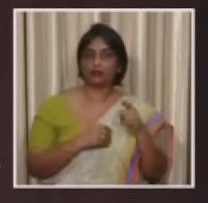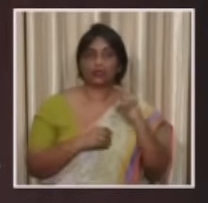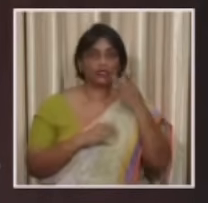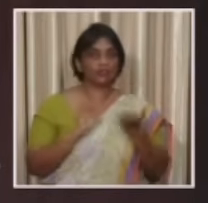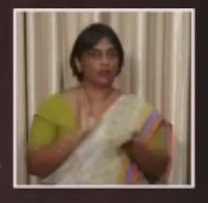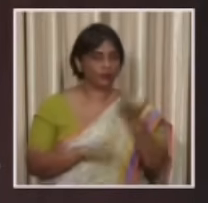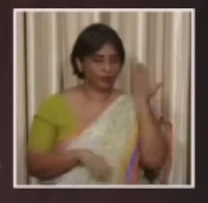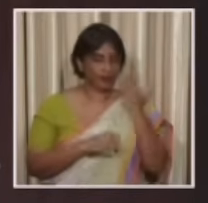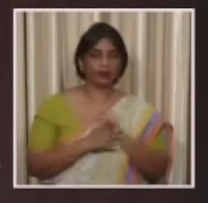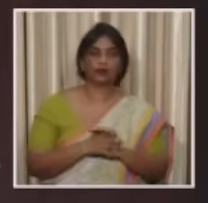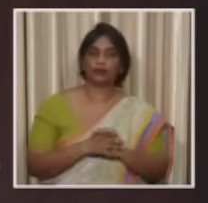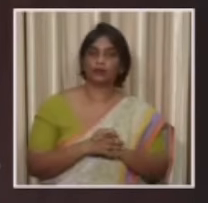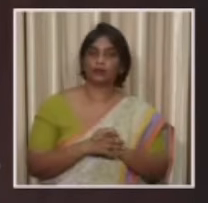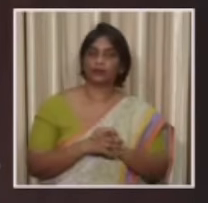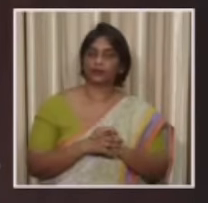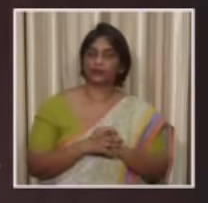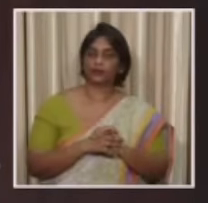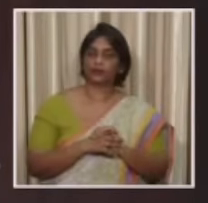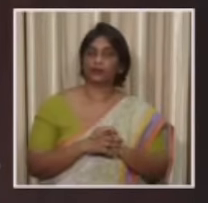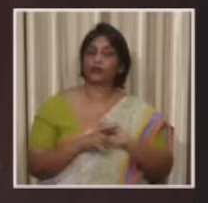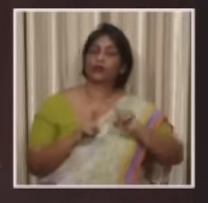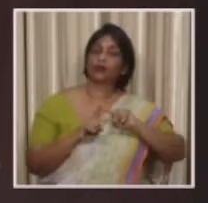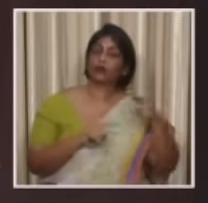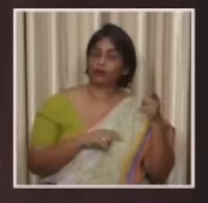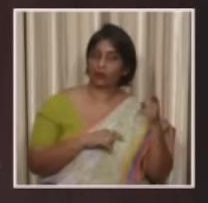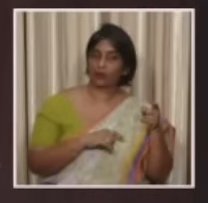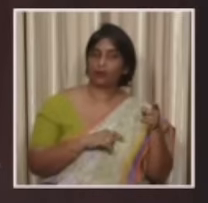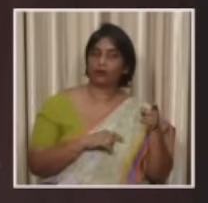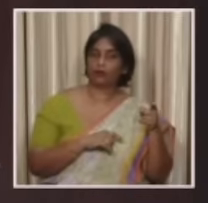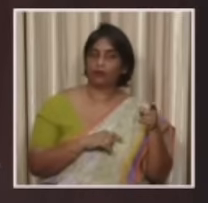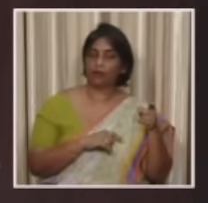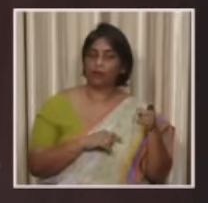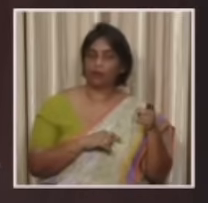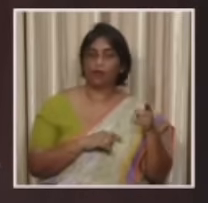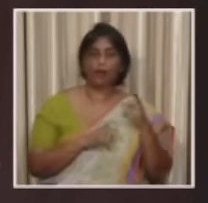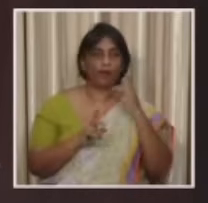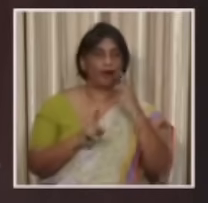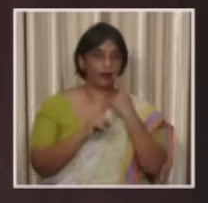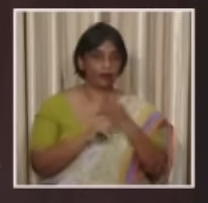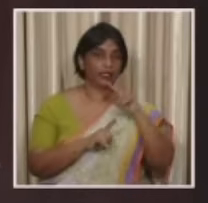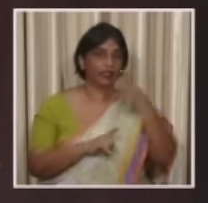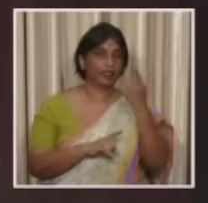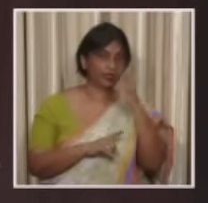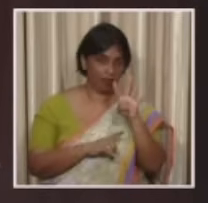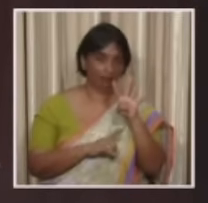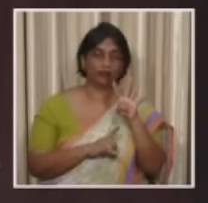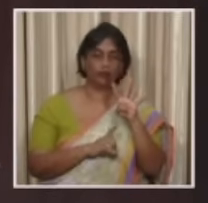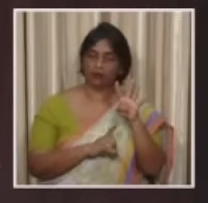වැඩිය. එතකොට ඊළඟට අනිත් පැත්තෙන් ගත්තම මධ්‍යම පළාතේ 214යි දෙන්න